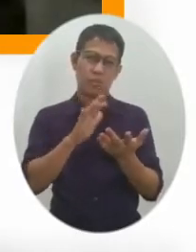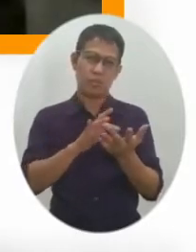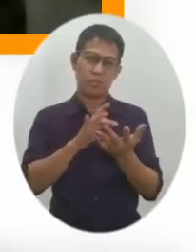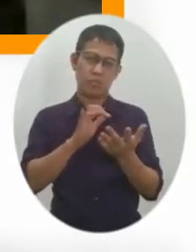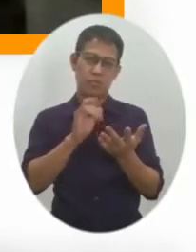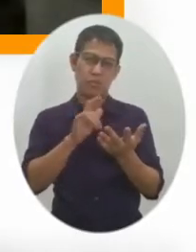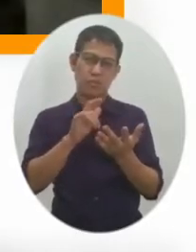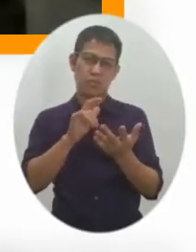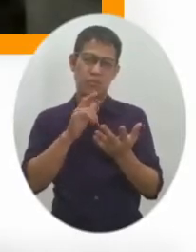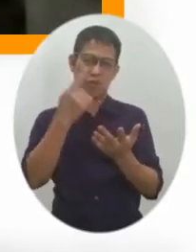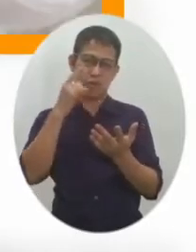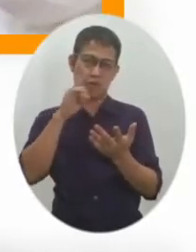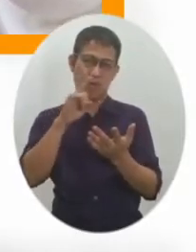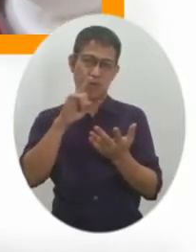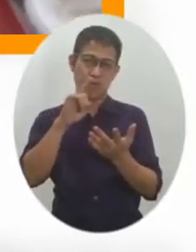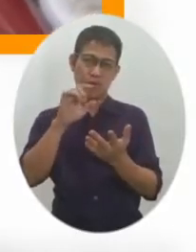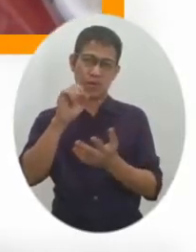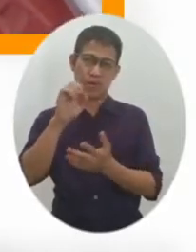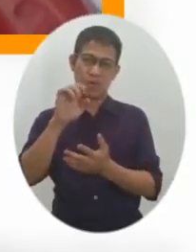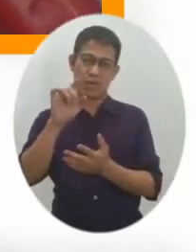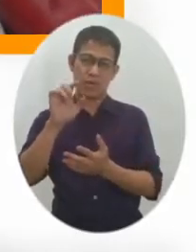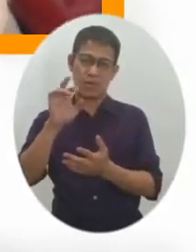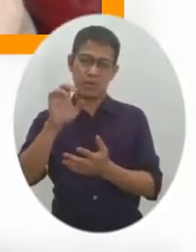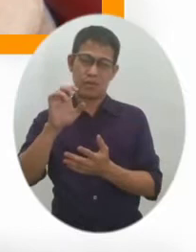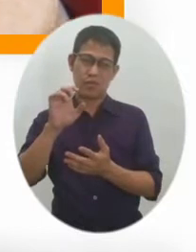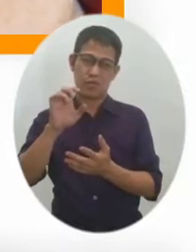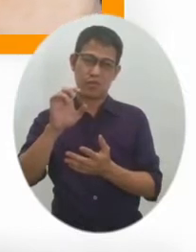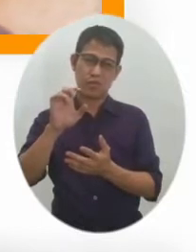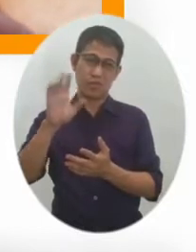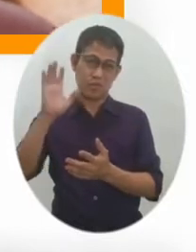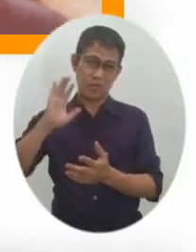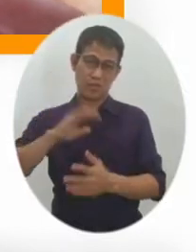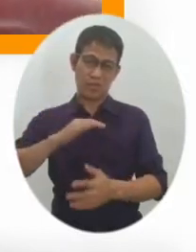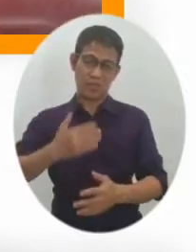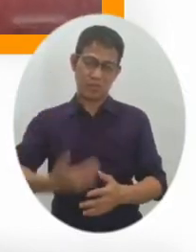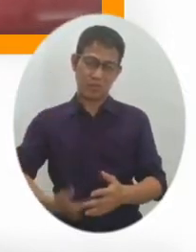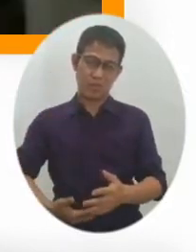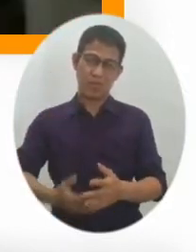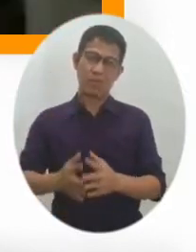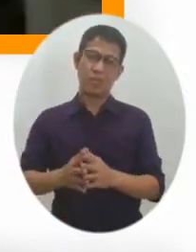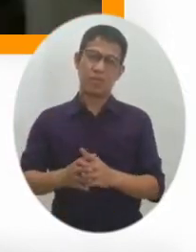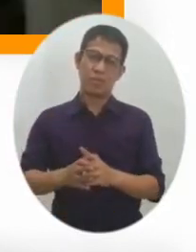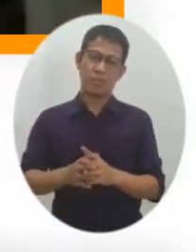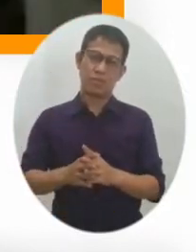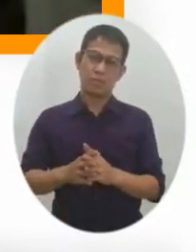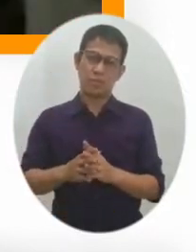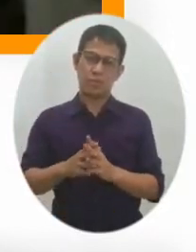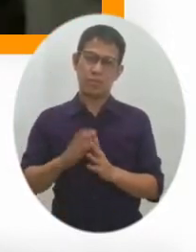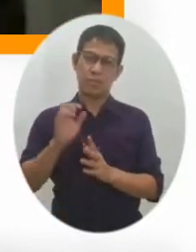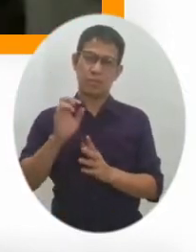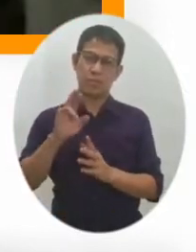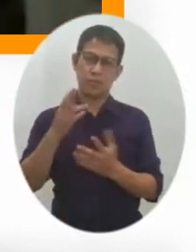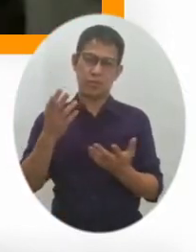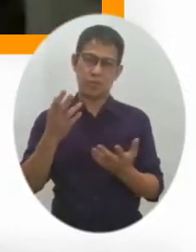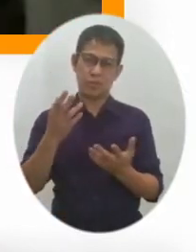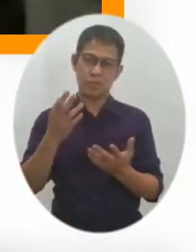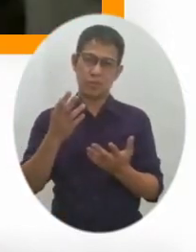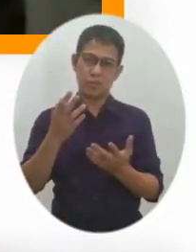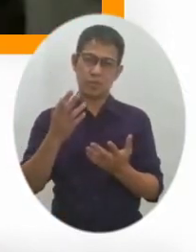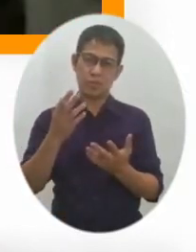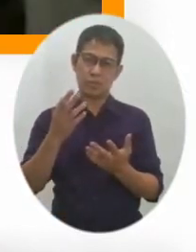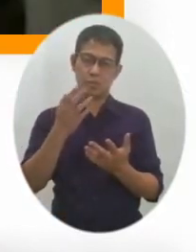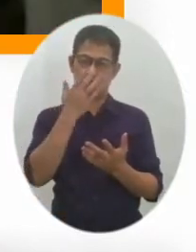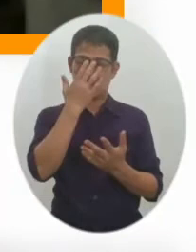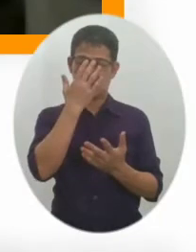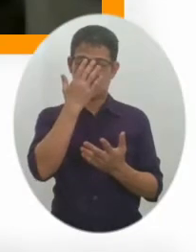na ginagamit pag merong epilepsy o seizures habang nagbubuntis, ito'y maaaring dahilan. Ang